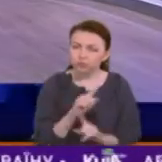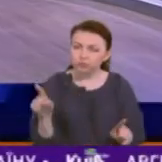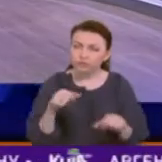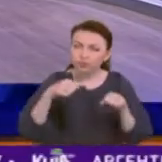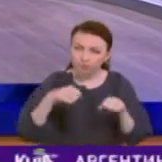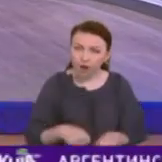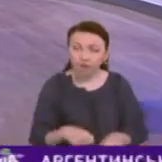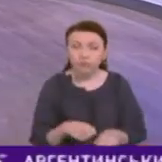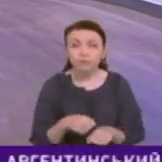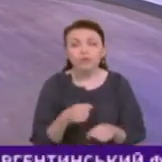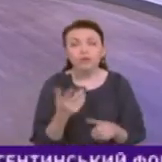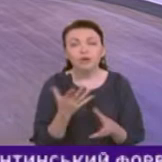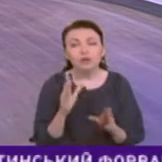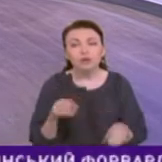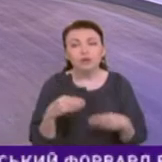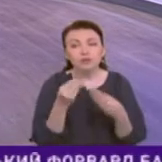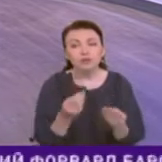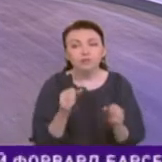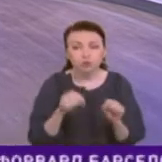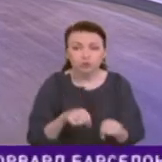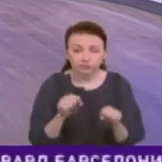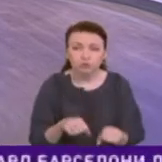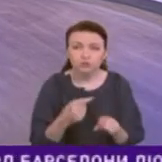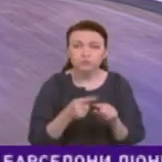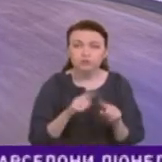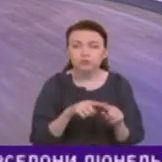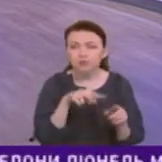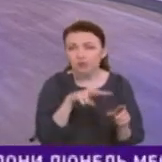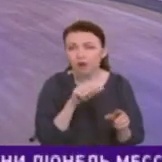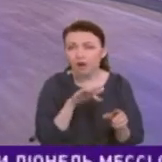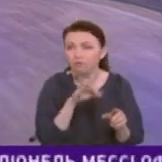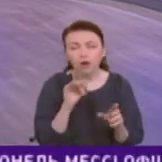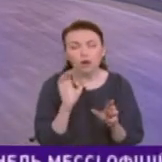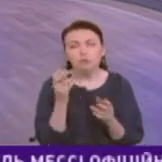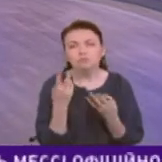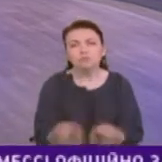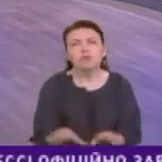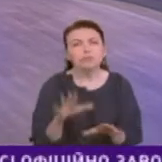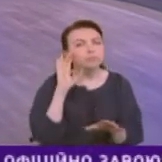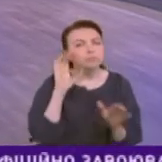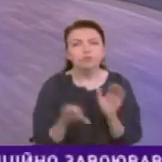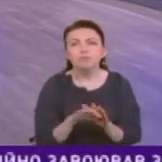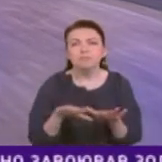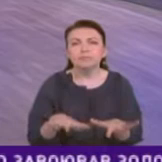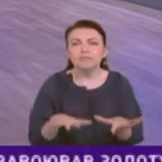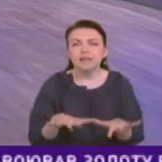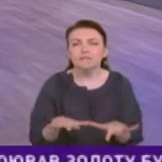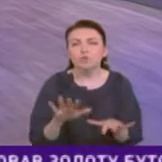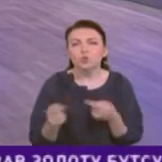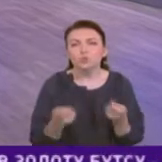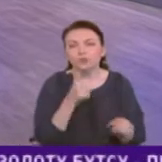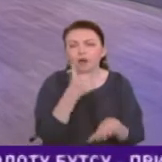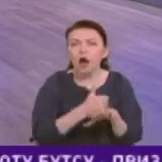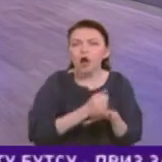право, яке надає можливості оцій от лаврі не підпорядковуватися місцевому ієрарху церкви,